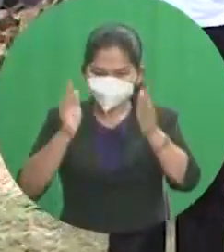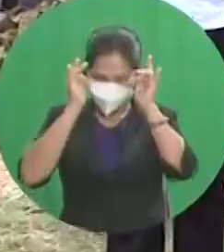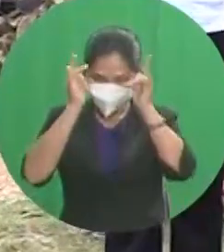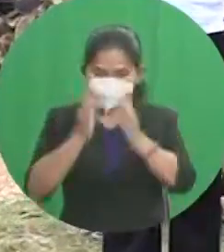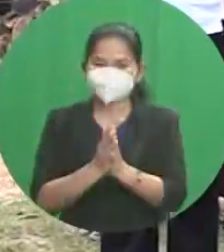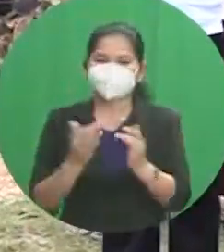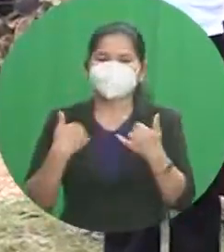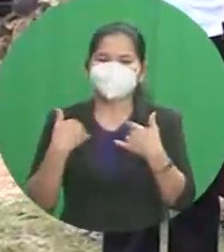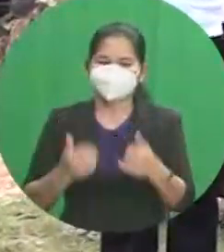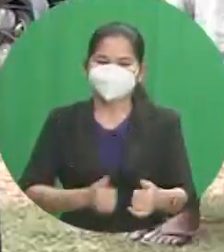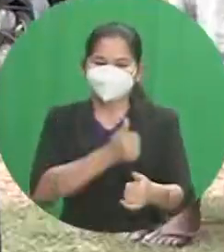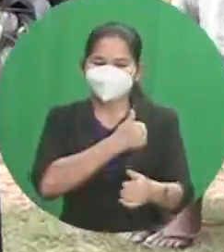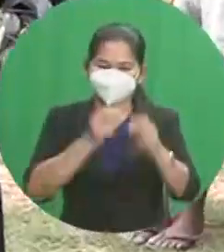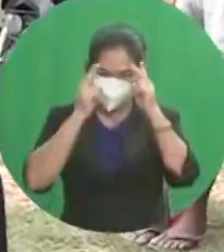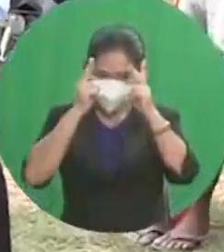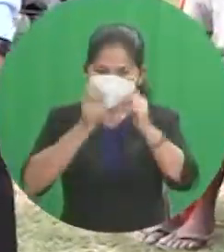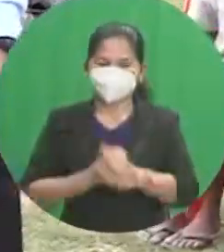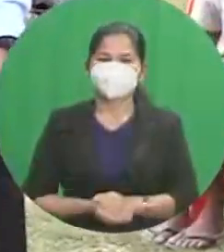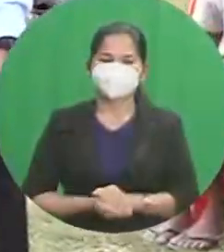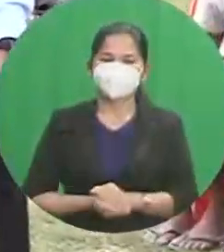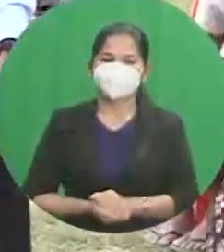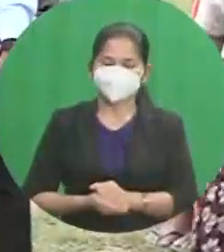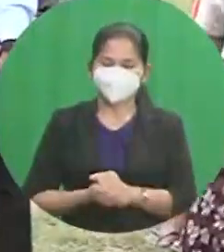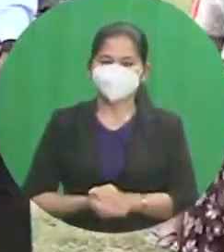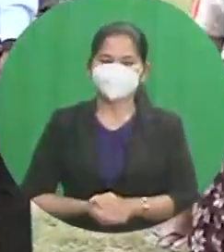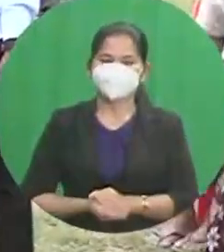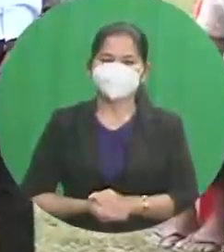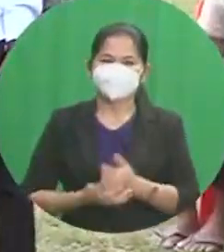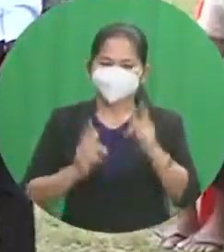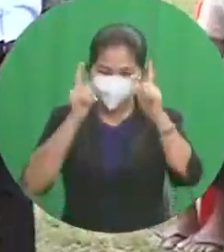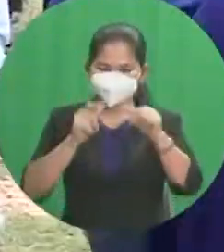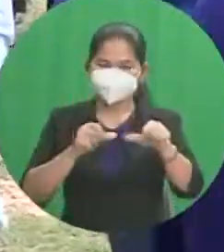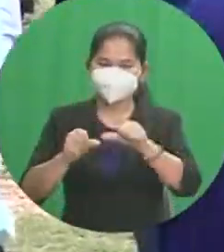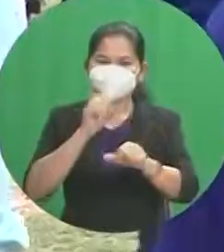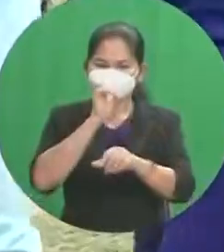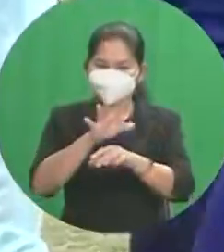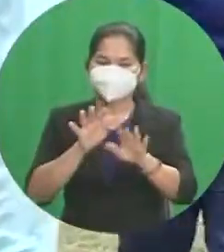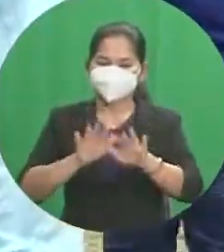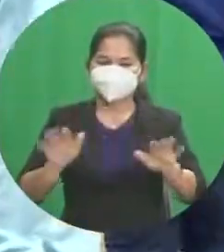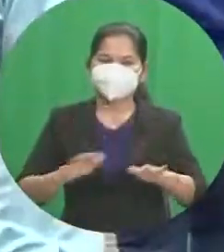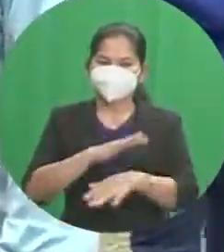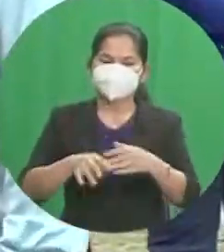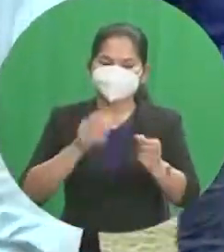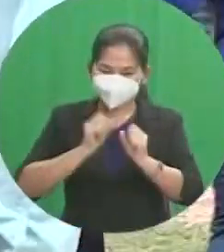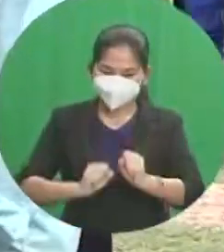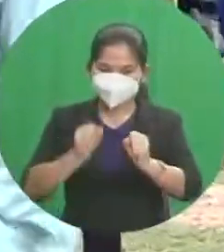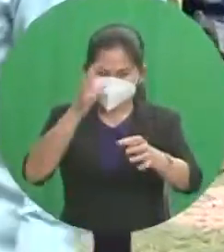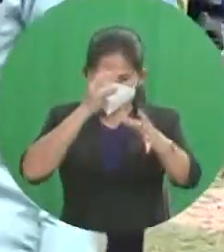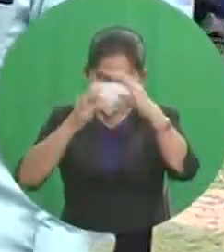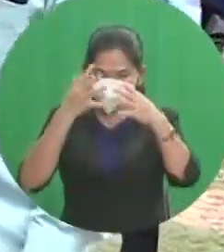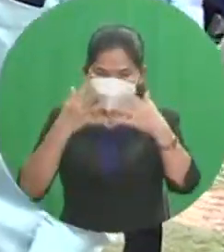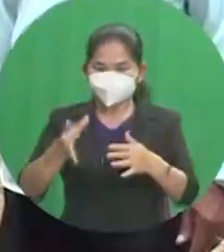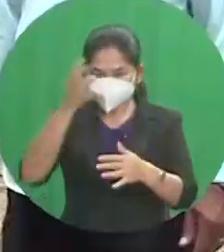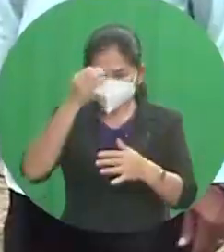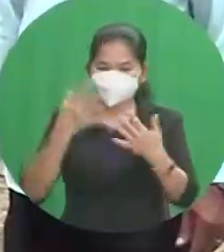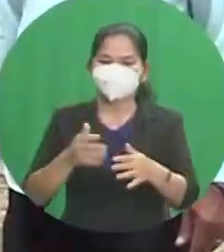តាមរយៈផេករបស់ក្រសួងអប់រំយុវជននិងកីឡាបានផងដែរឯកឧត្តមបានផ្ដាំផ្ញើក្មួយៗទាំងអស់ត្រូវខិតខំសិក្សារៀនសូត្រ